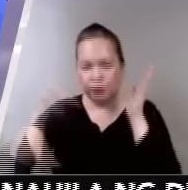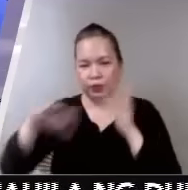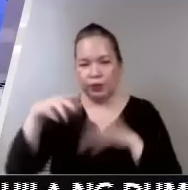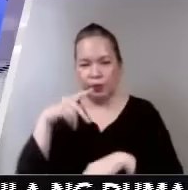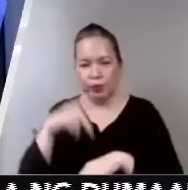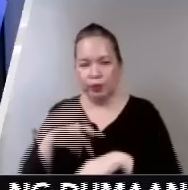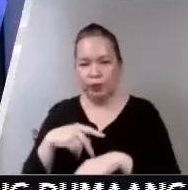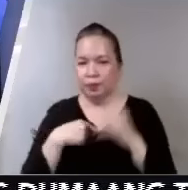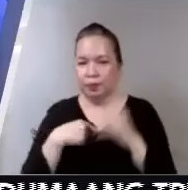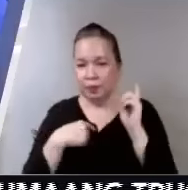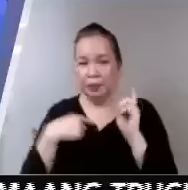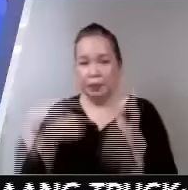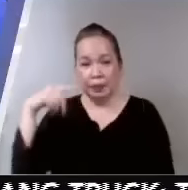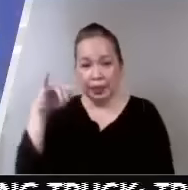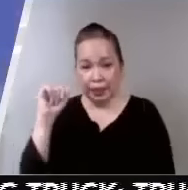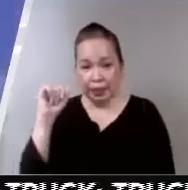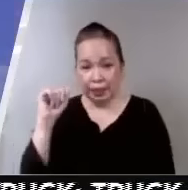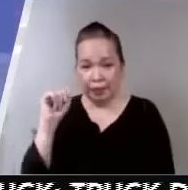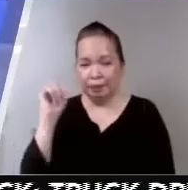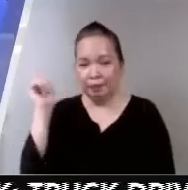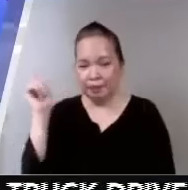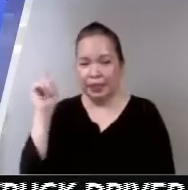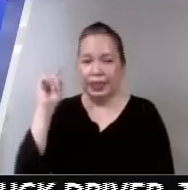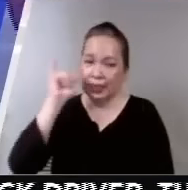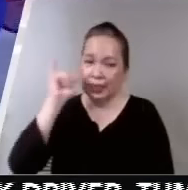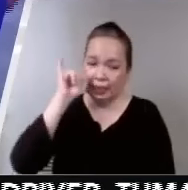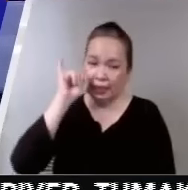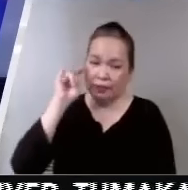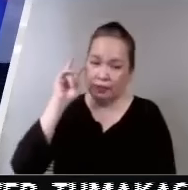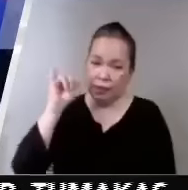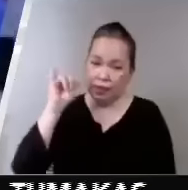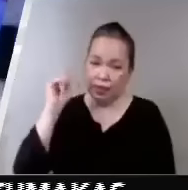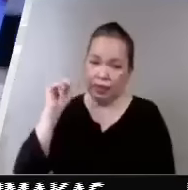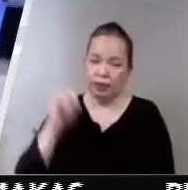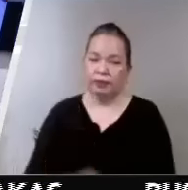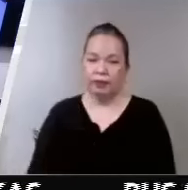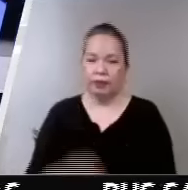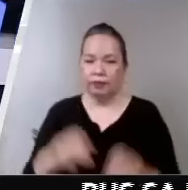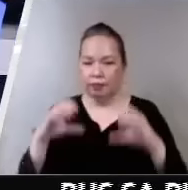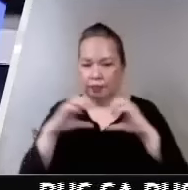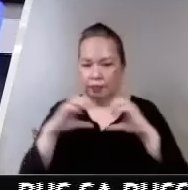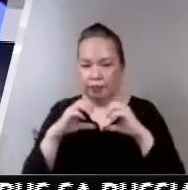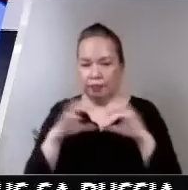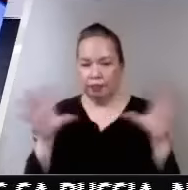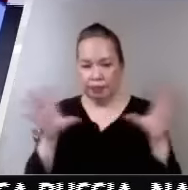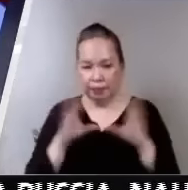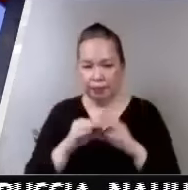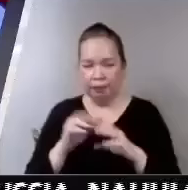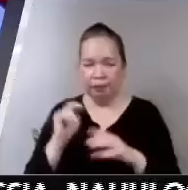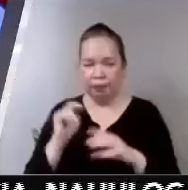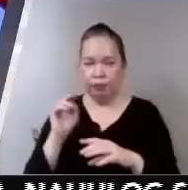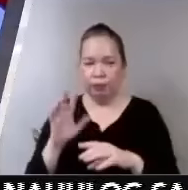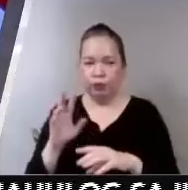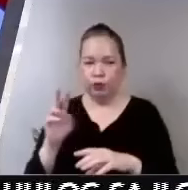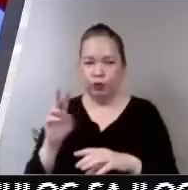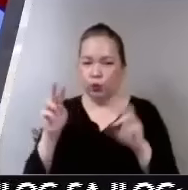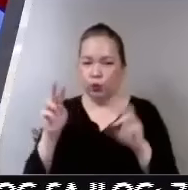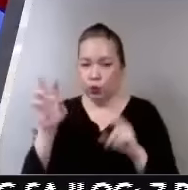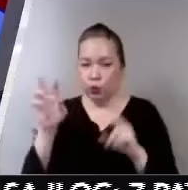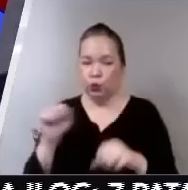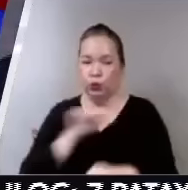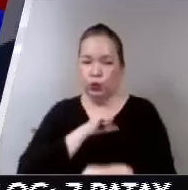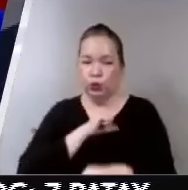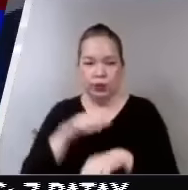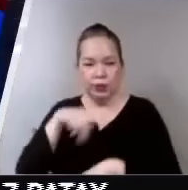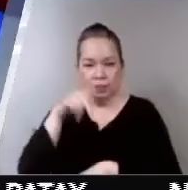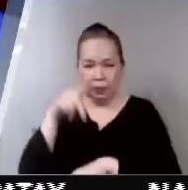Pia Arcangel. Ako po si Ivan Mayrina mula sa GMA Integrated News, ang News Authority ng Pilipino. Nakatutok kami,